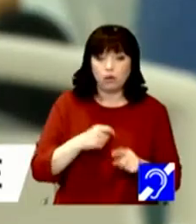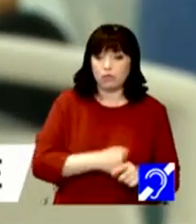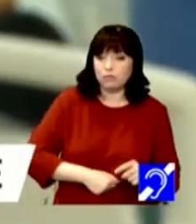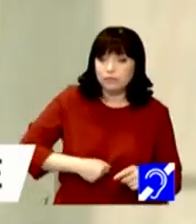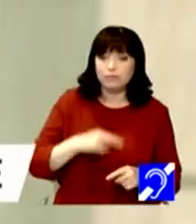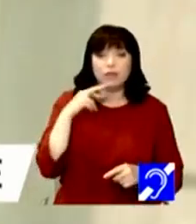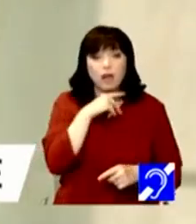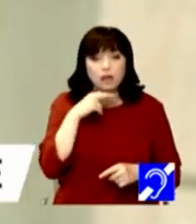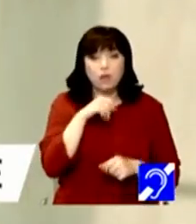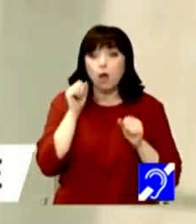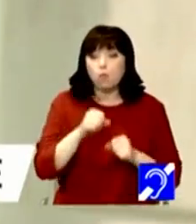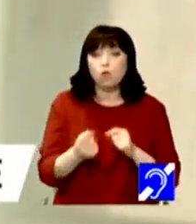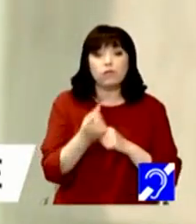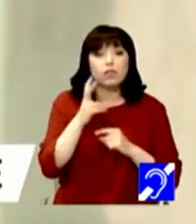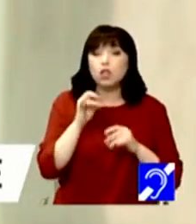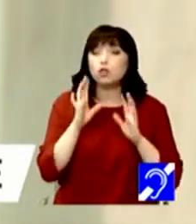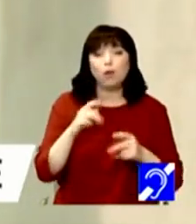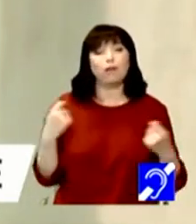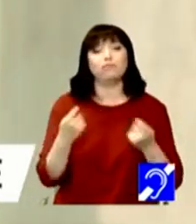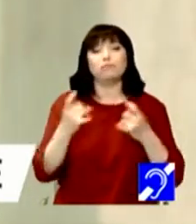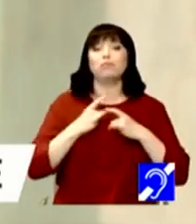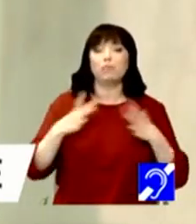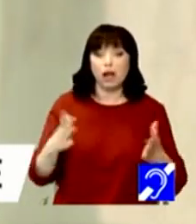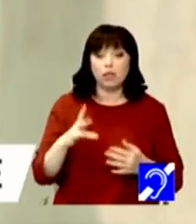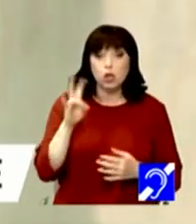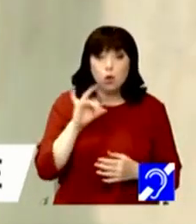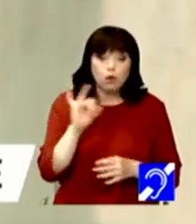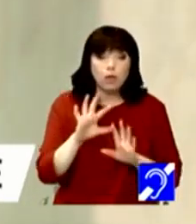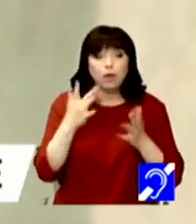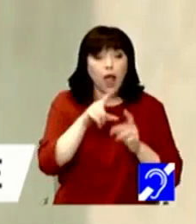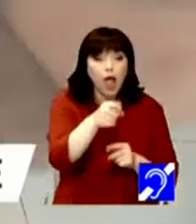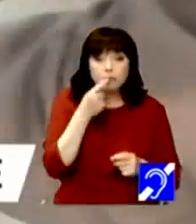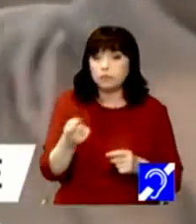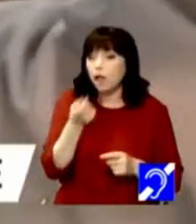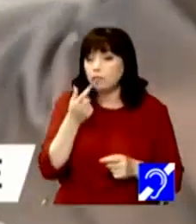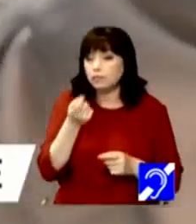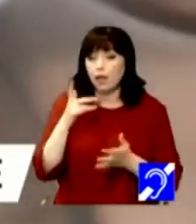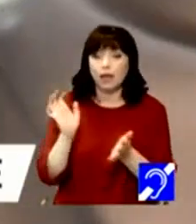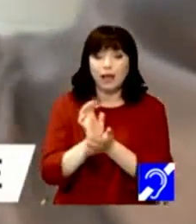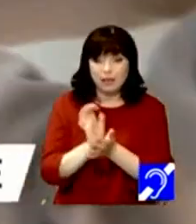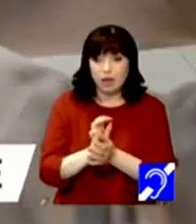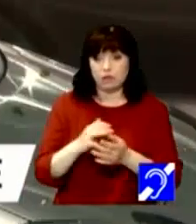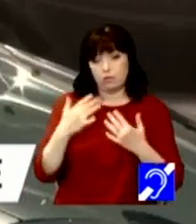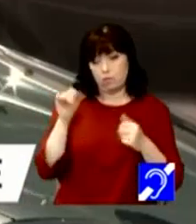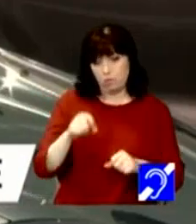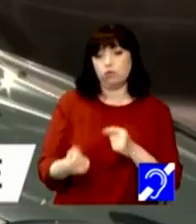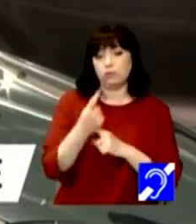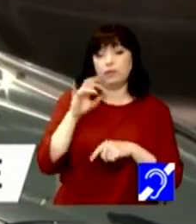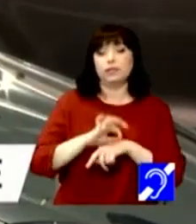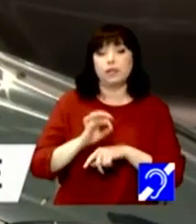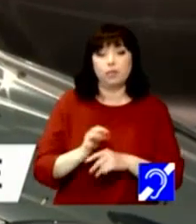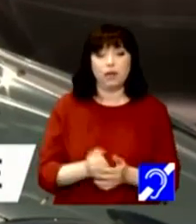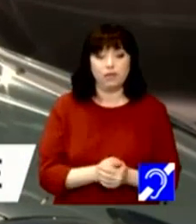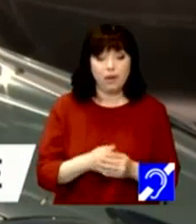pot apărea nu doar în urma unor mese festive, dar și a consumului ocazional de fructe sau legume infectate. Înainte